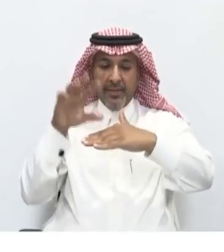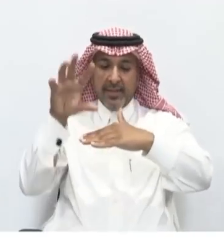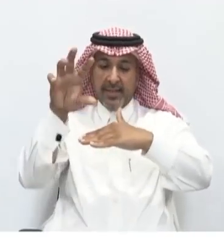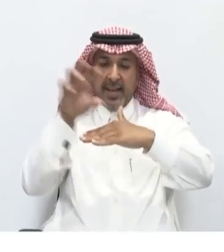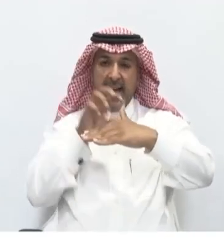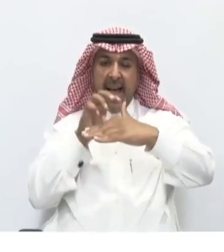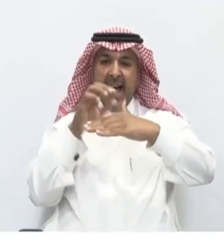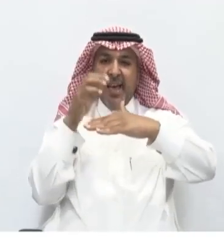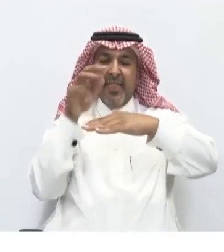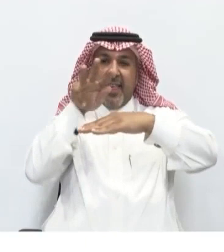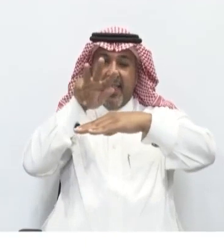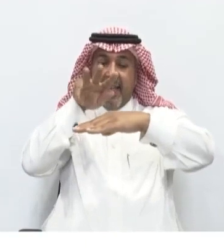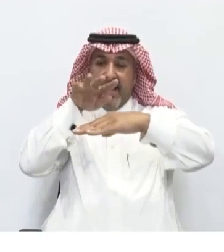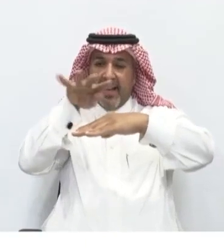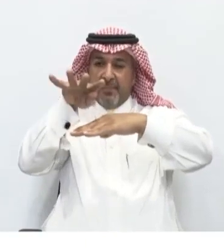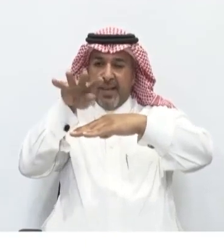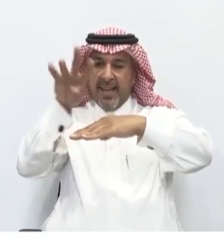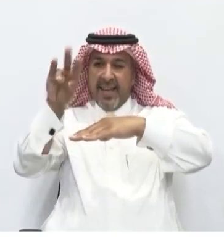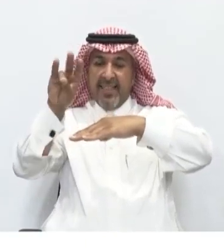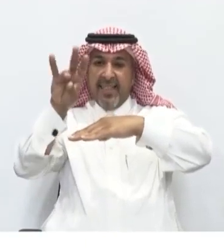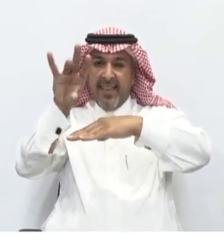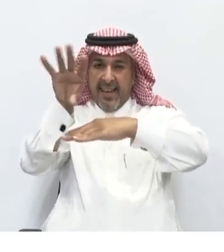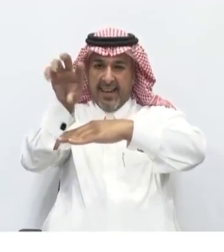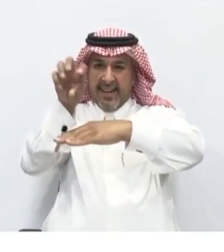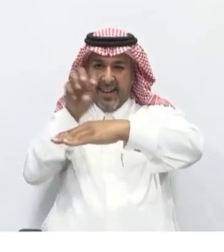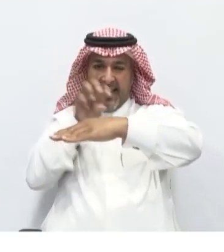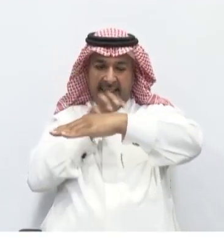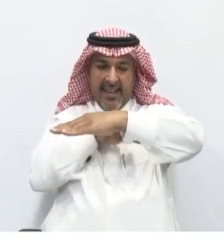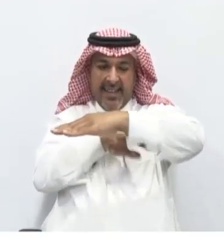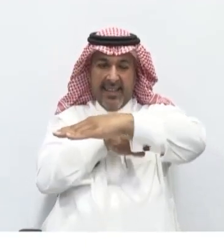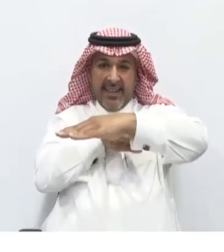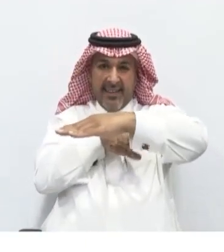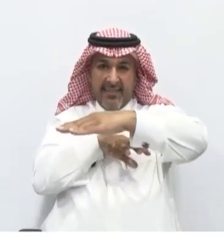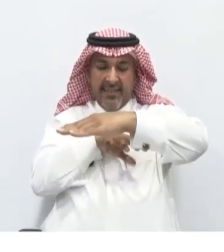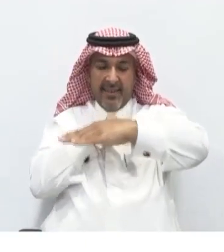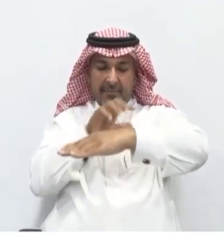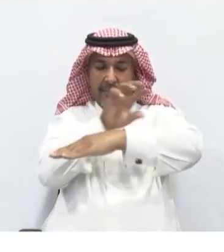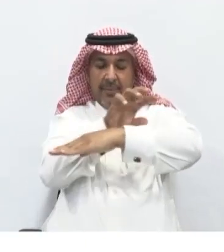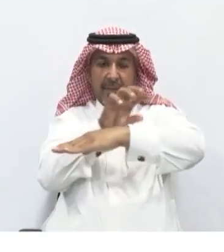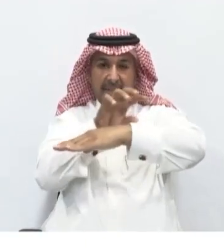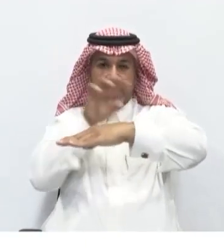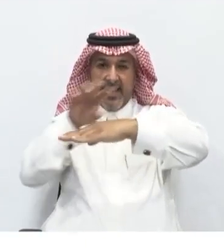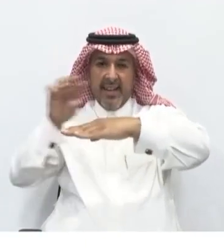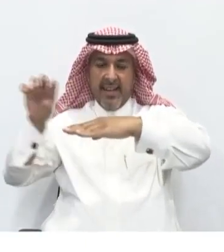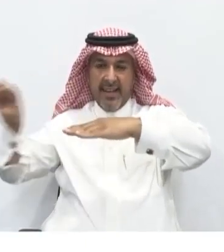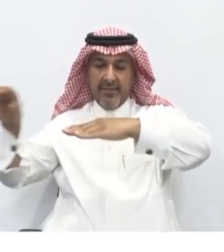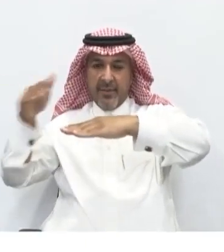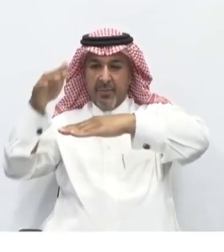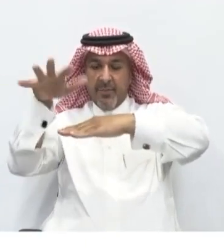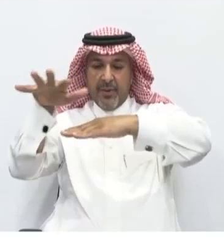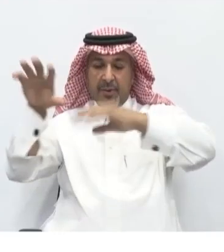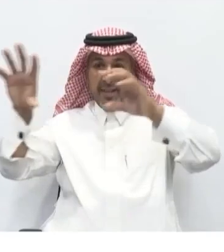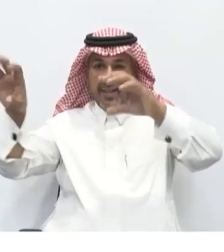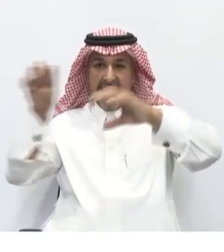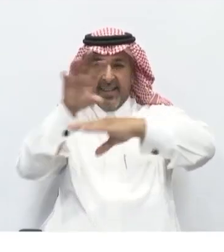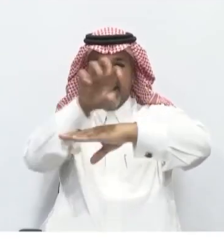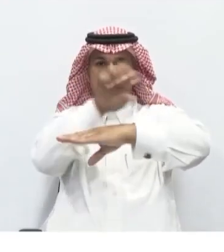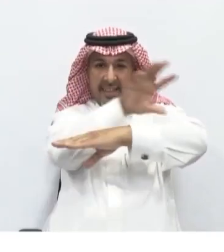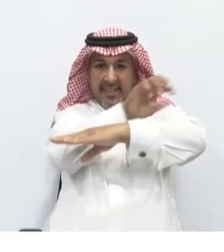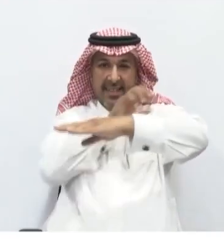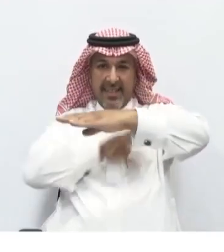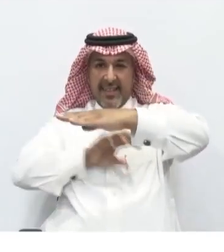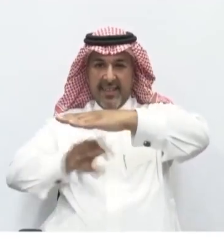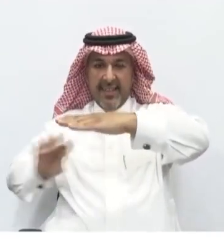ثم نثبت كلوريد الخارصين في البطن في البسط سيتغير معي المقام بنفس